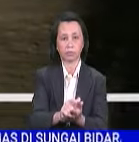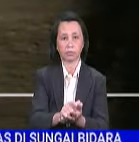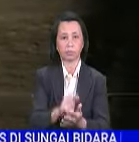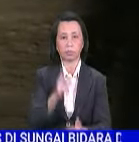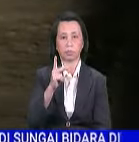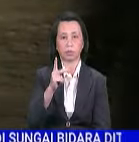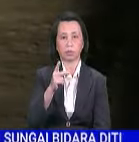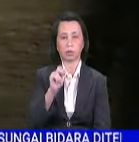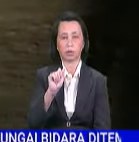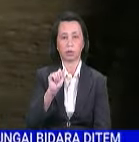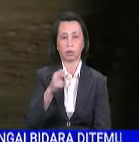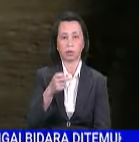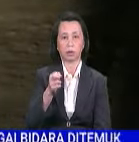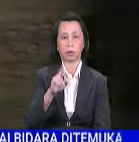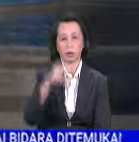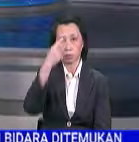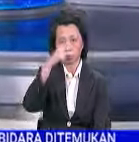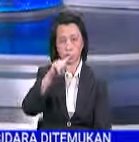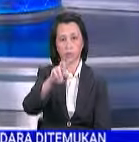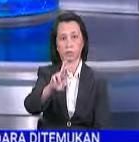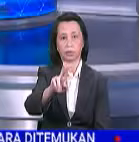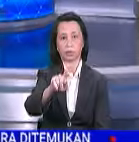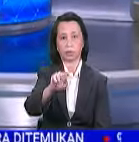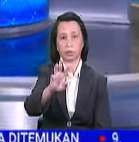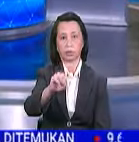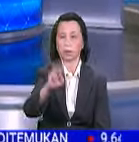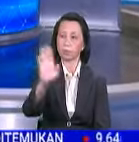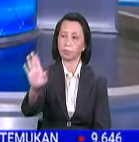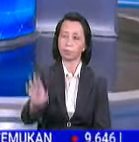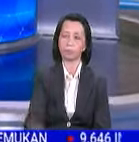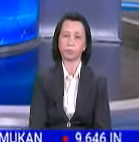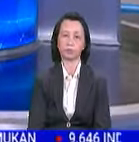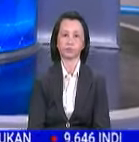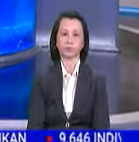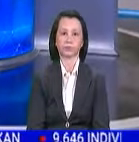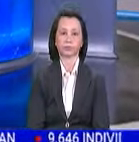Kahar Omar untuk Berita RTM.